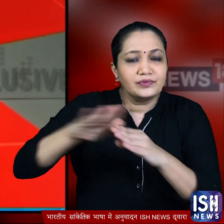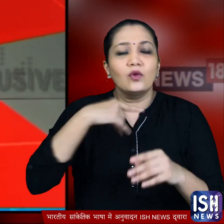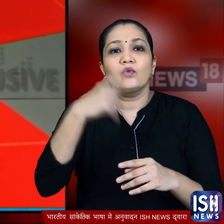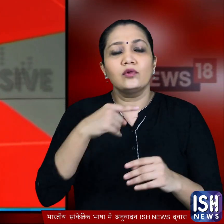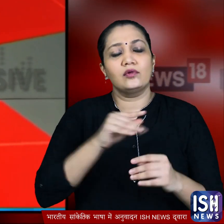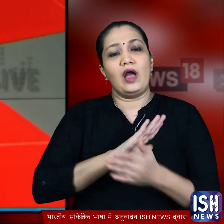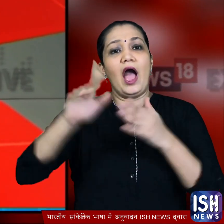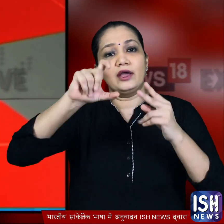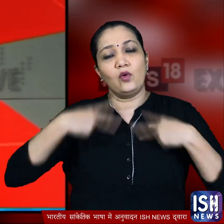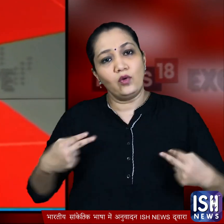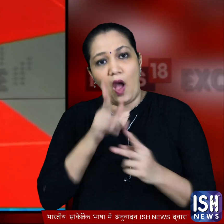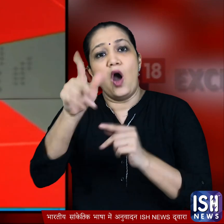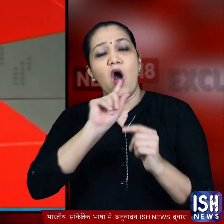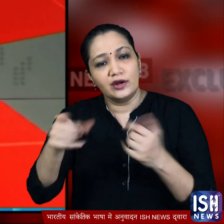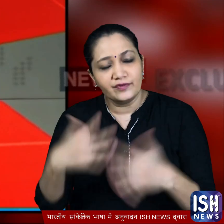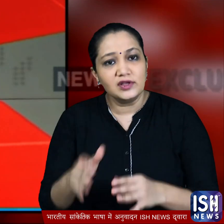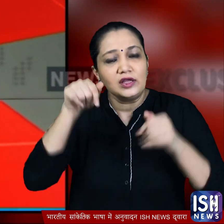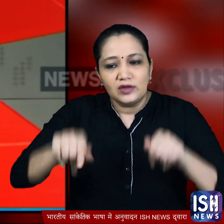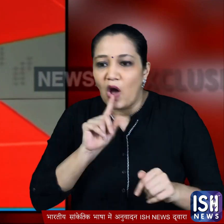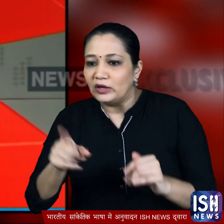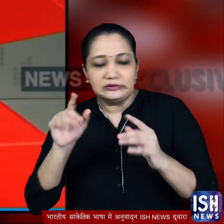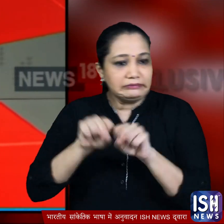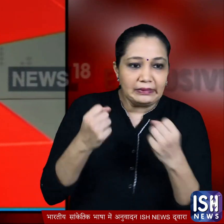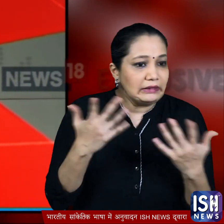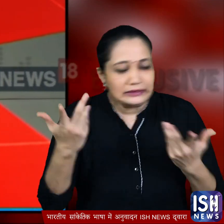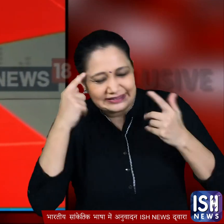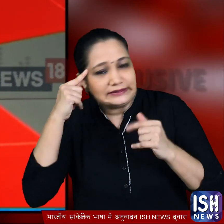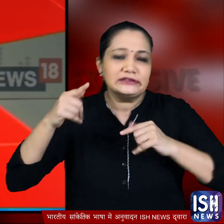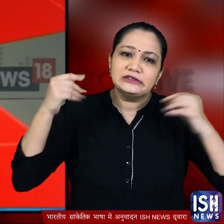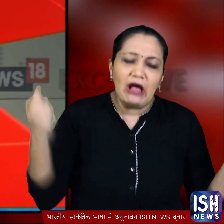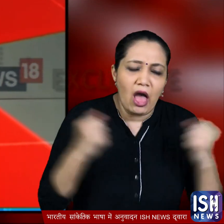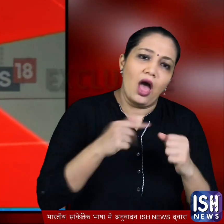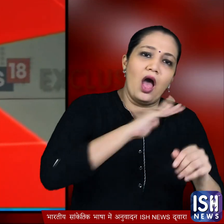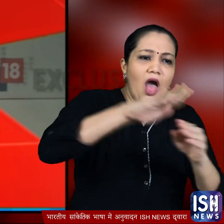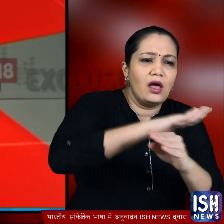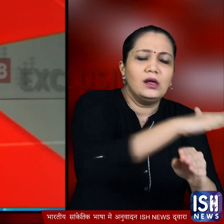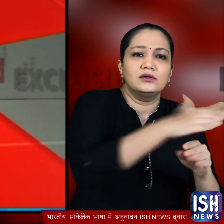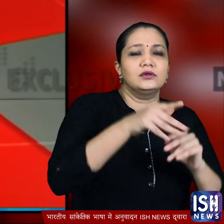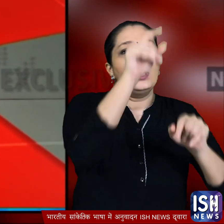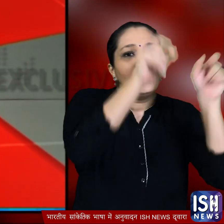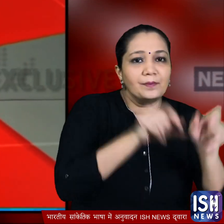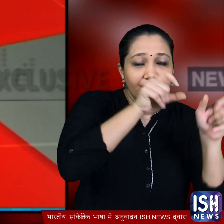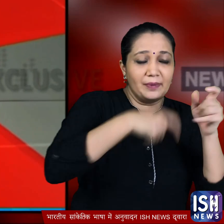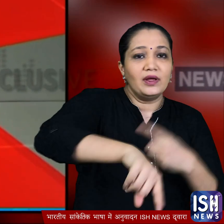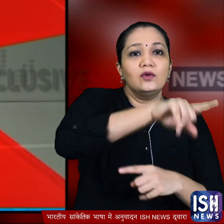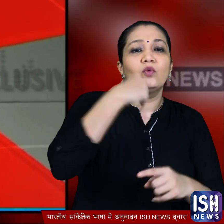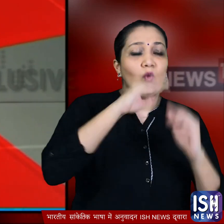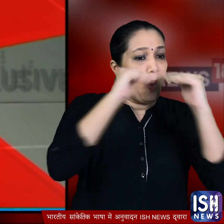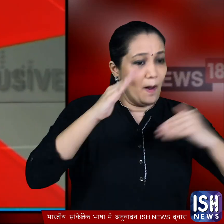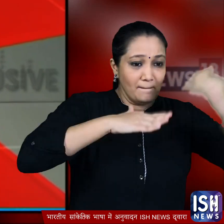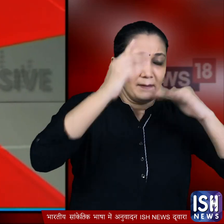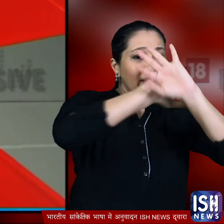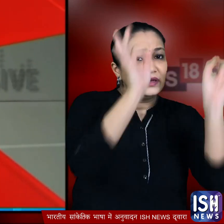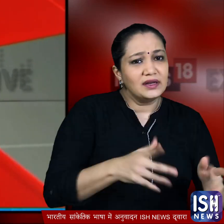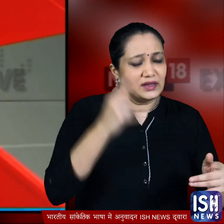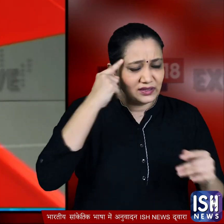हटाने का निर्देश हाईकोर्ट ने दिया और अब अदालत की अवमानना से बचने के लिए प्रशासन अतिक्रमण हटाने पहुंचा तो वहां घर बना चुके लोगों